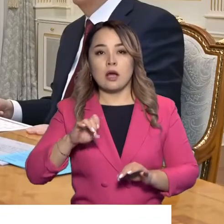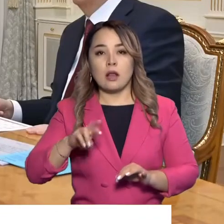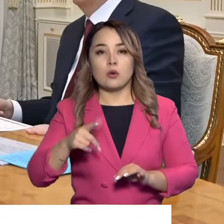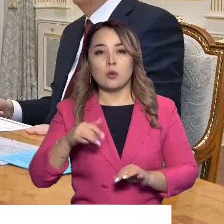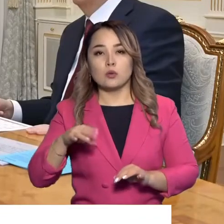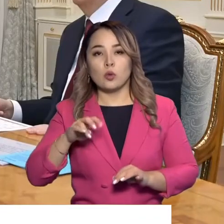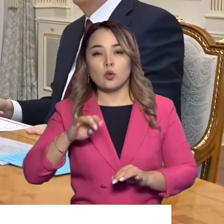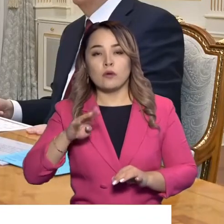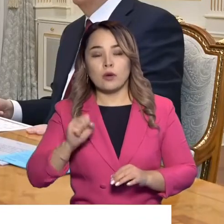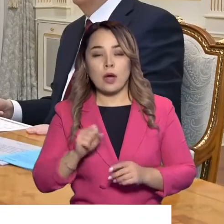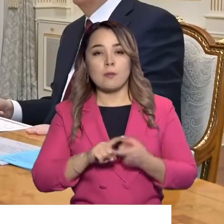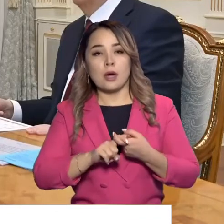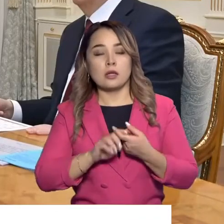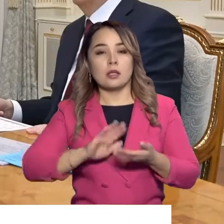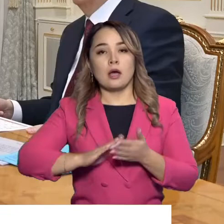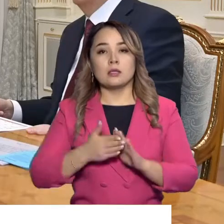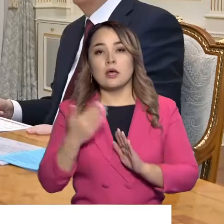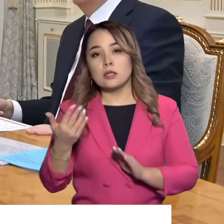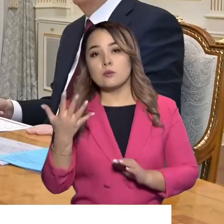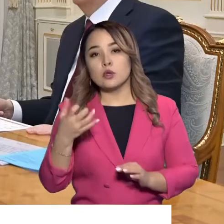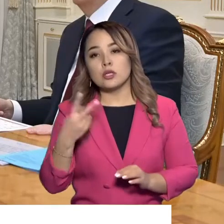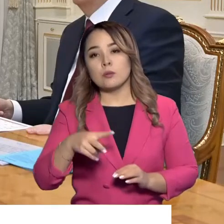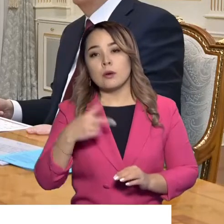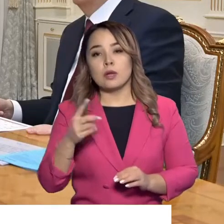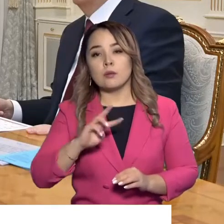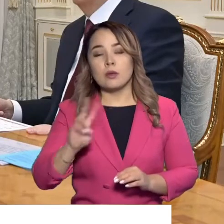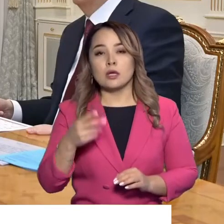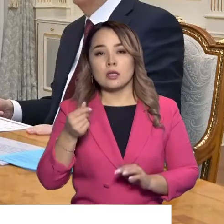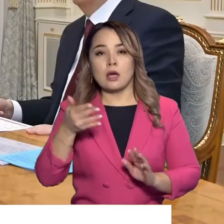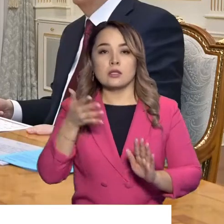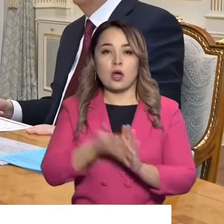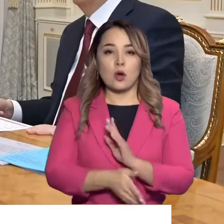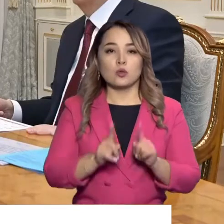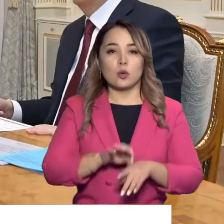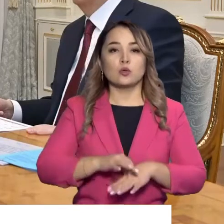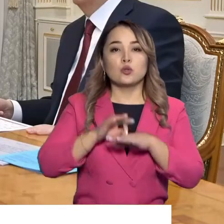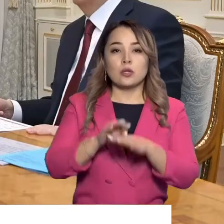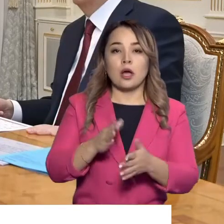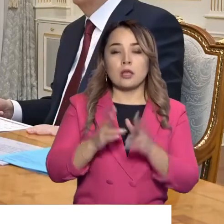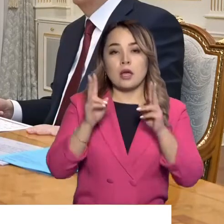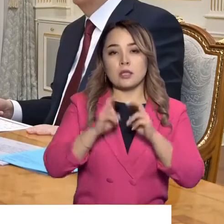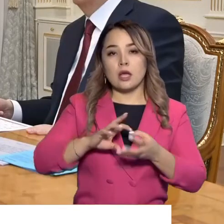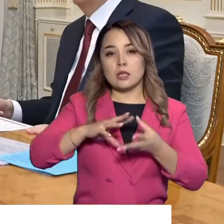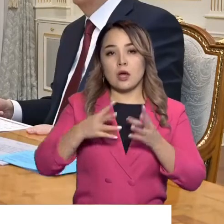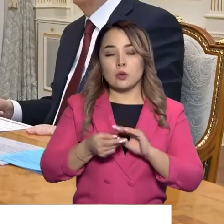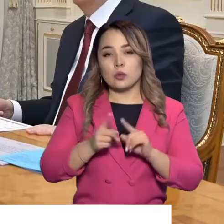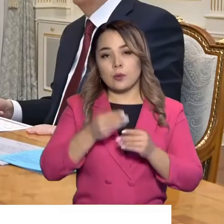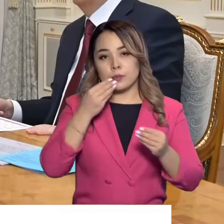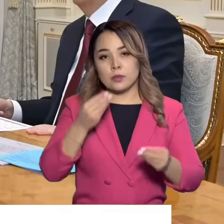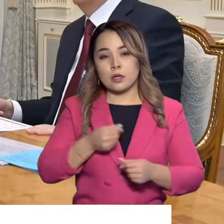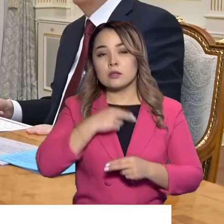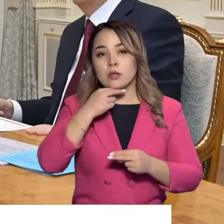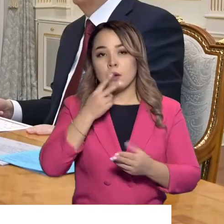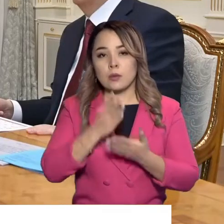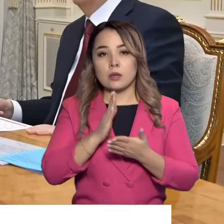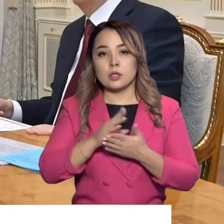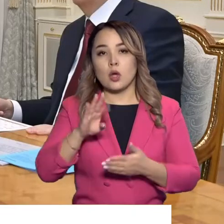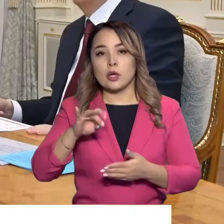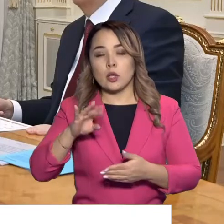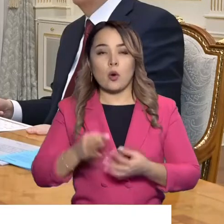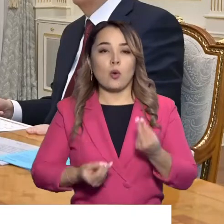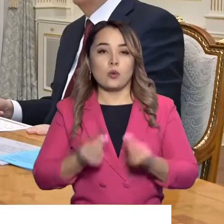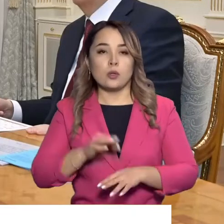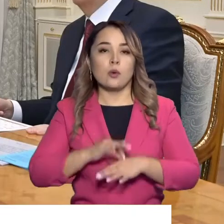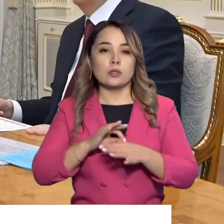қабылдады. Пандемиямен күреске бөлінген 521 миллиард теңгенің жұмсалуына жүргізілген тексеру нәтижелеріне қанықты. Токиода өткен олимпиада